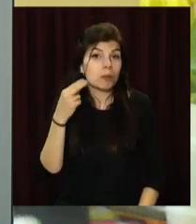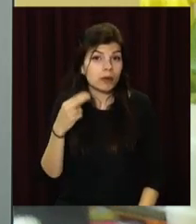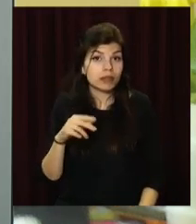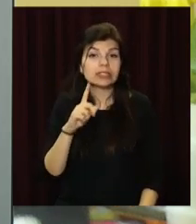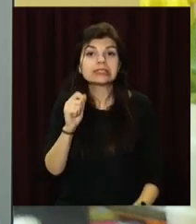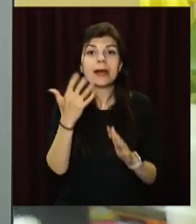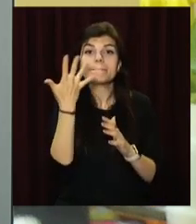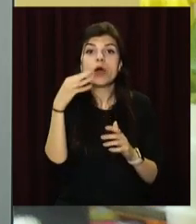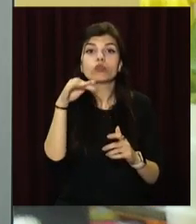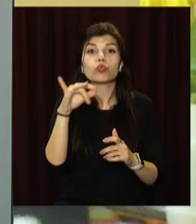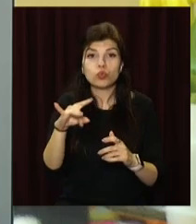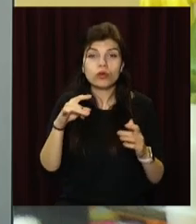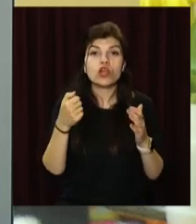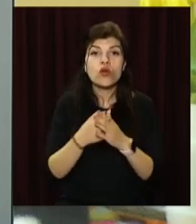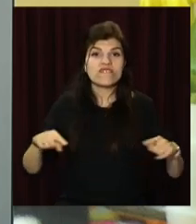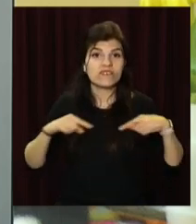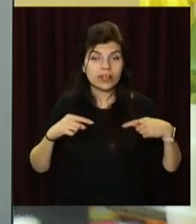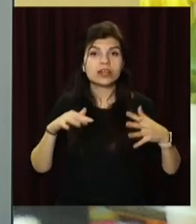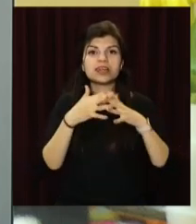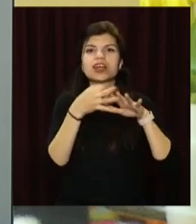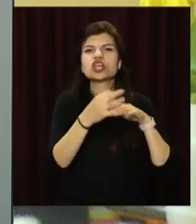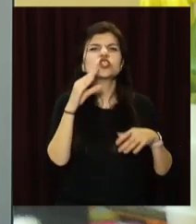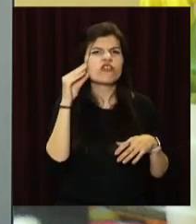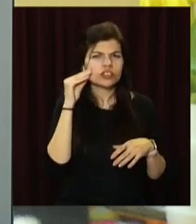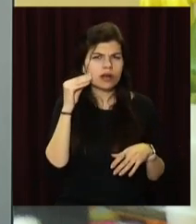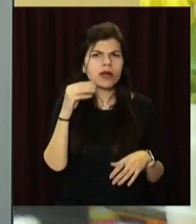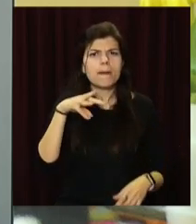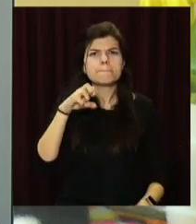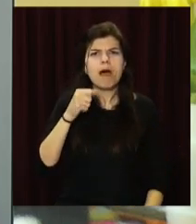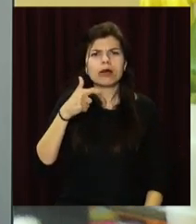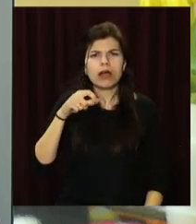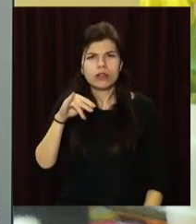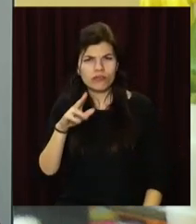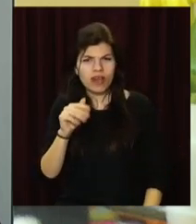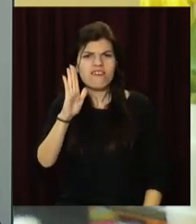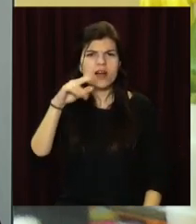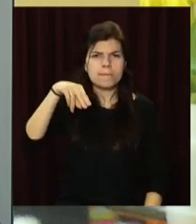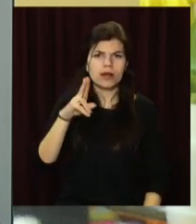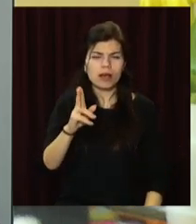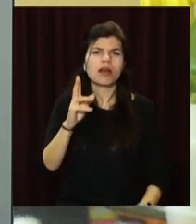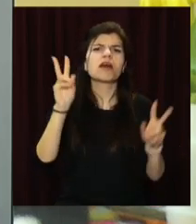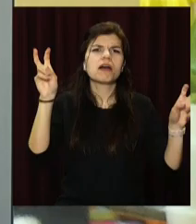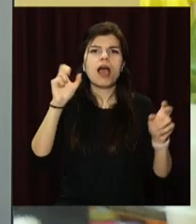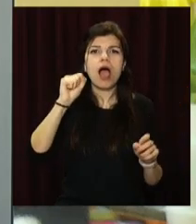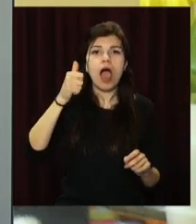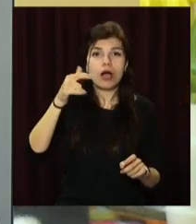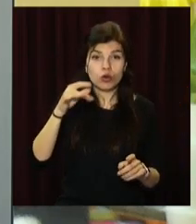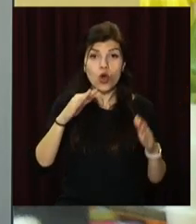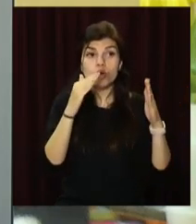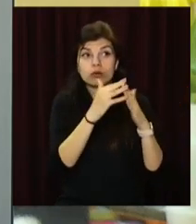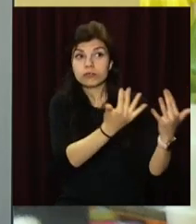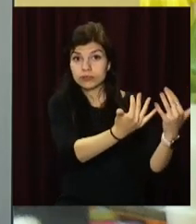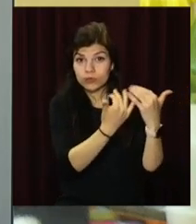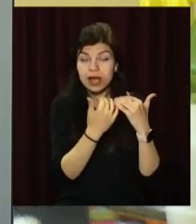За 5 турів до фінішу команда із селища Шевченківка Магдалинівського району ВПК «Агро» вдома приймала лідера